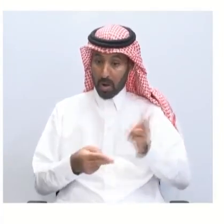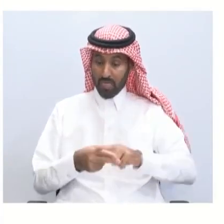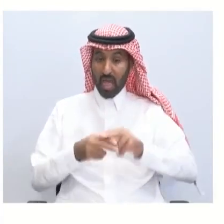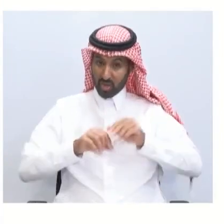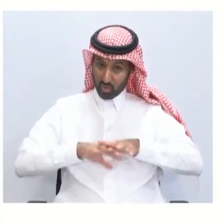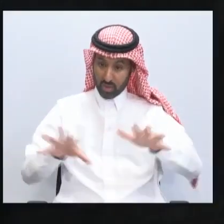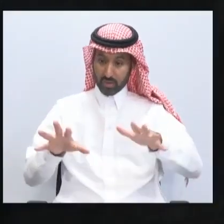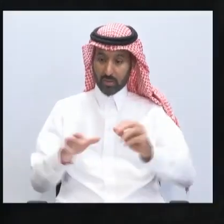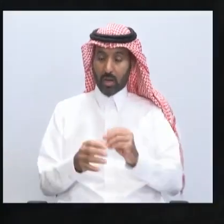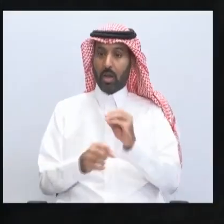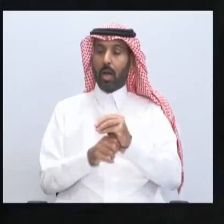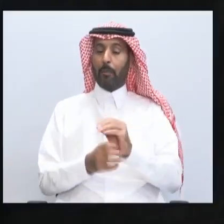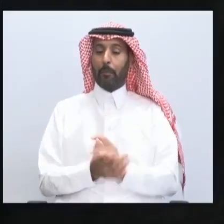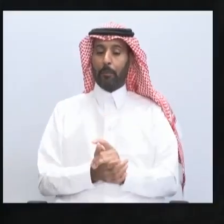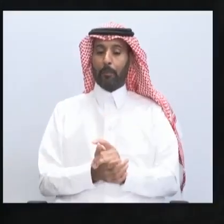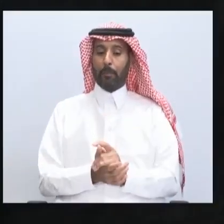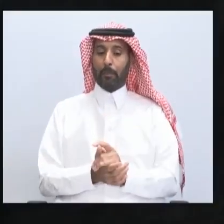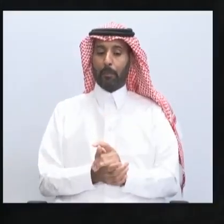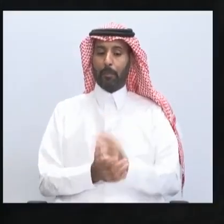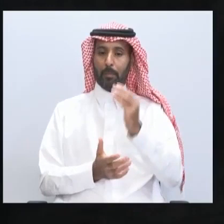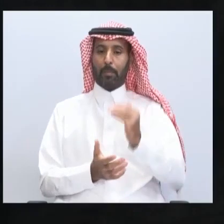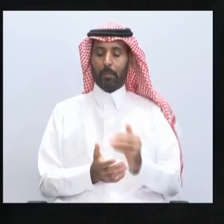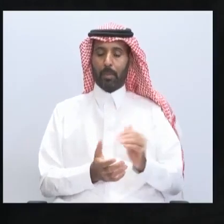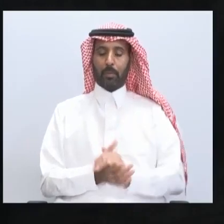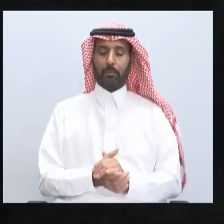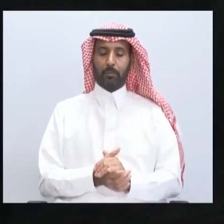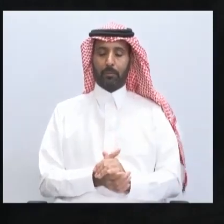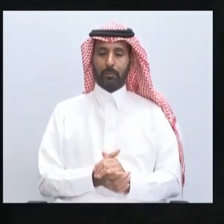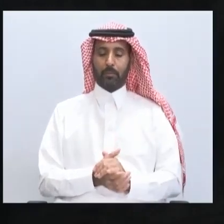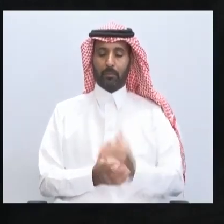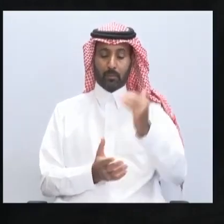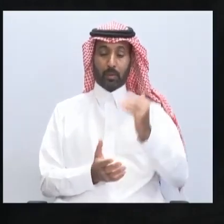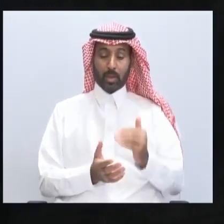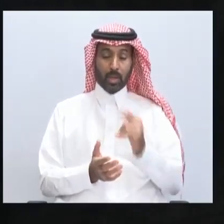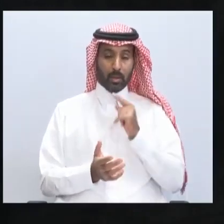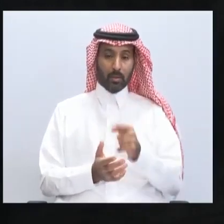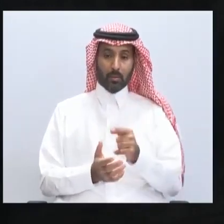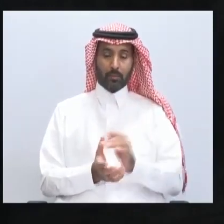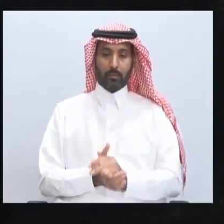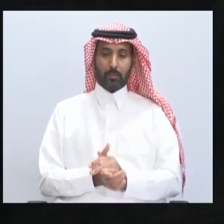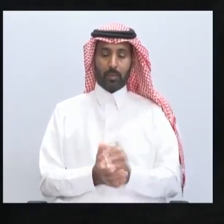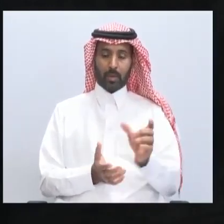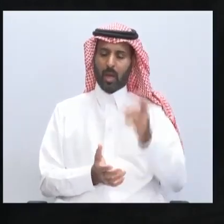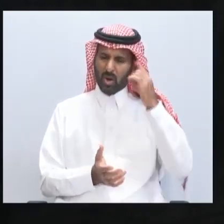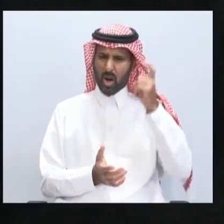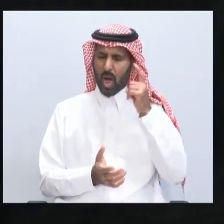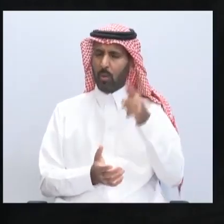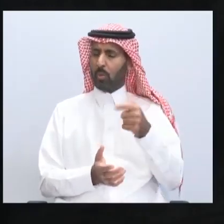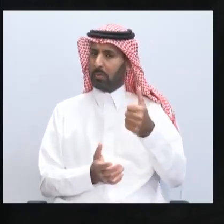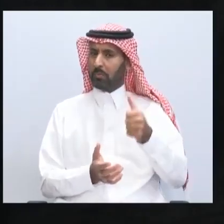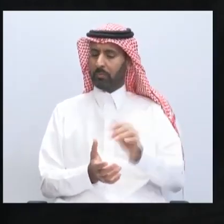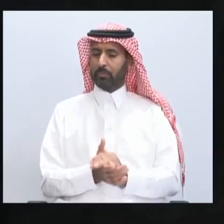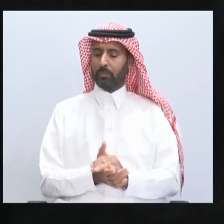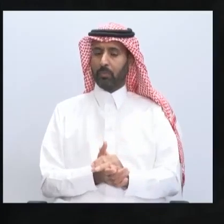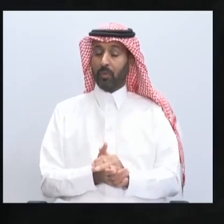تذكر هنا بعض المعلومات الشخصيه بعض المعلومات الخاصه وهنا رايك